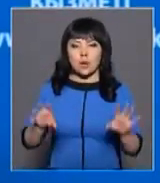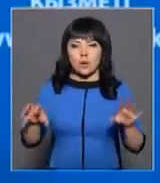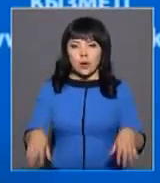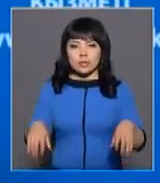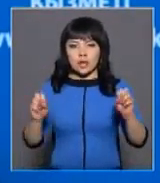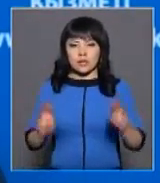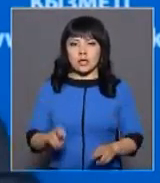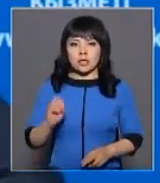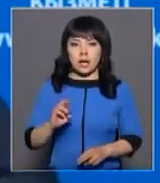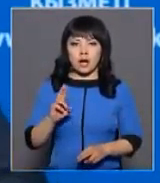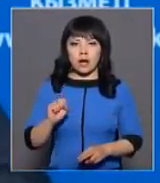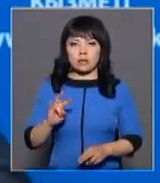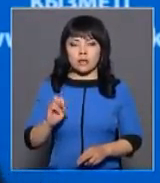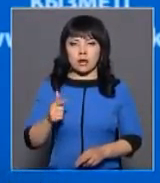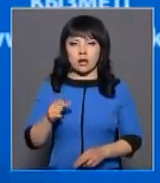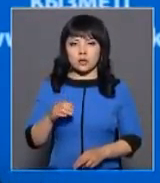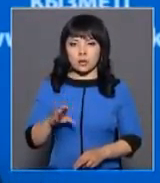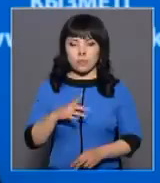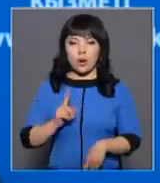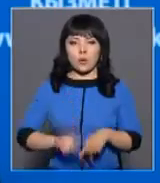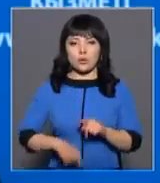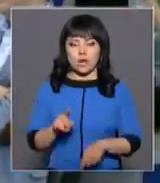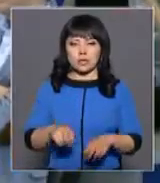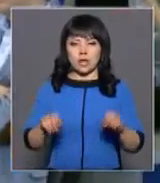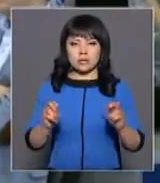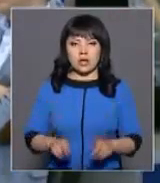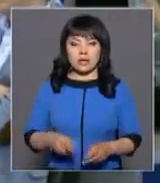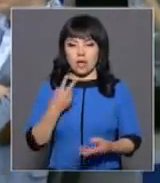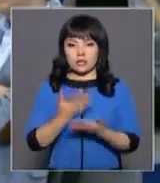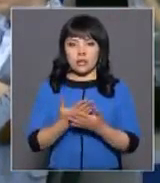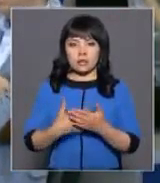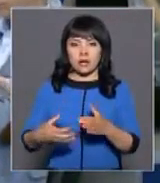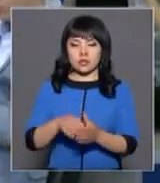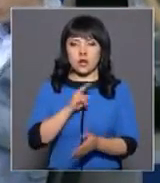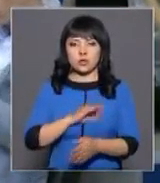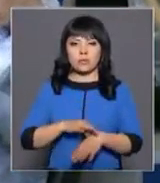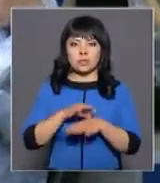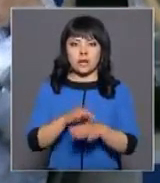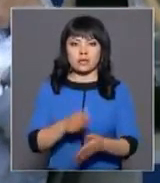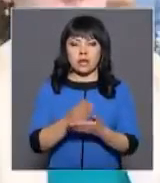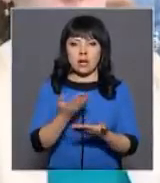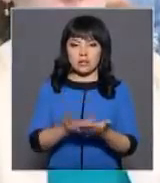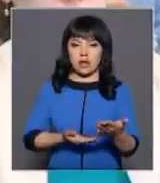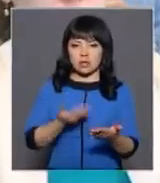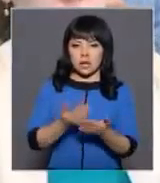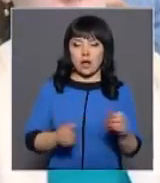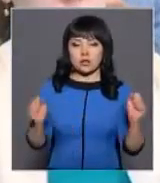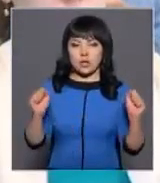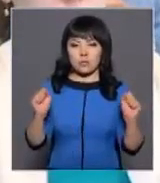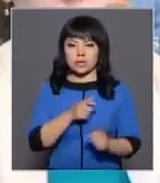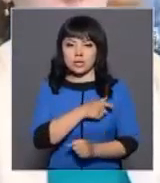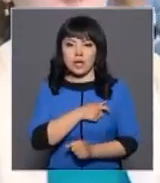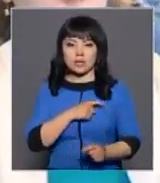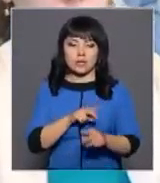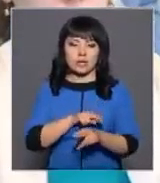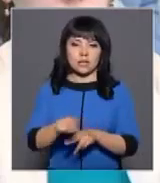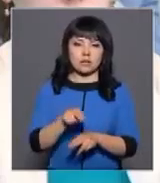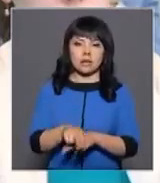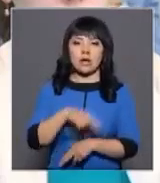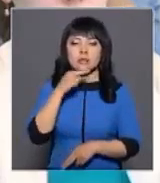төрағасы Елсияр Қанағатов отандық мамандар жұмысына осындай баға берді. Сондықтан бапкерлер мен спортшылардың дайындығын